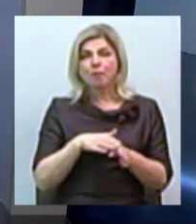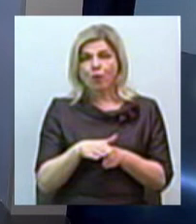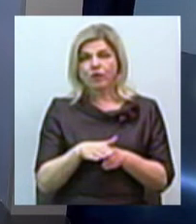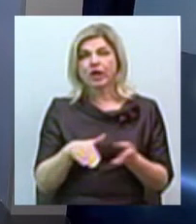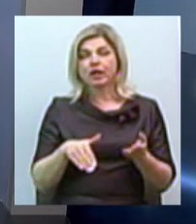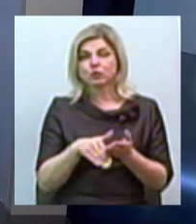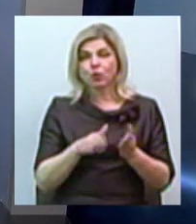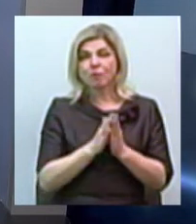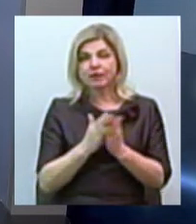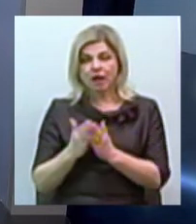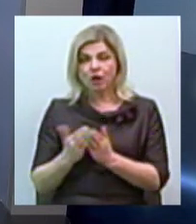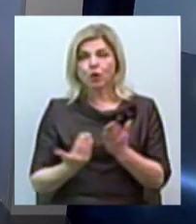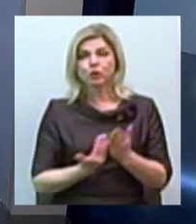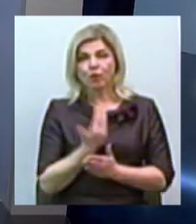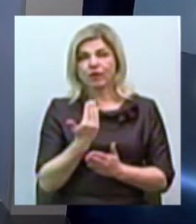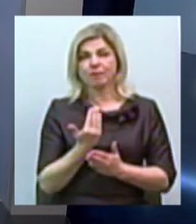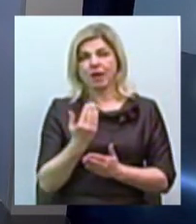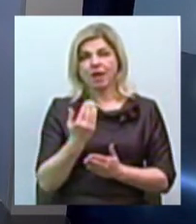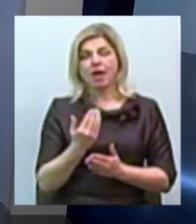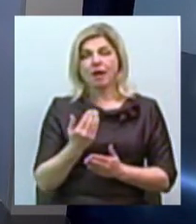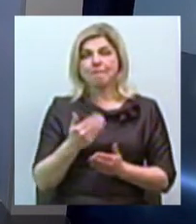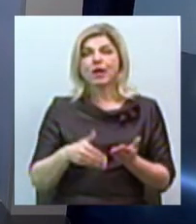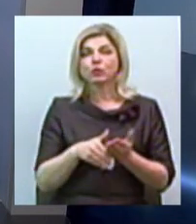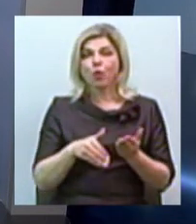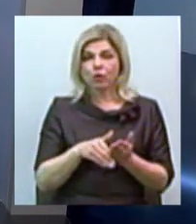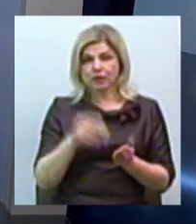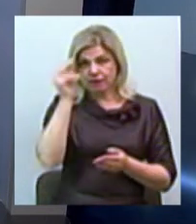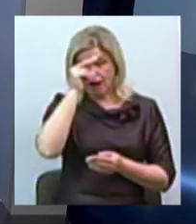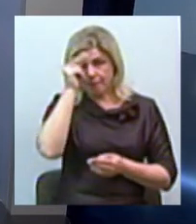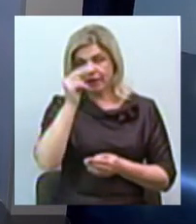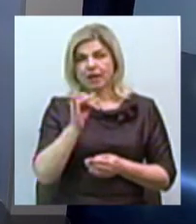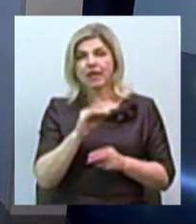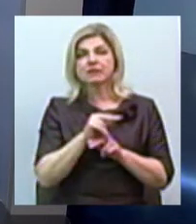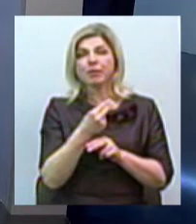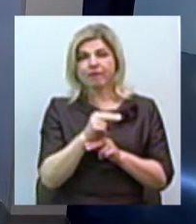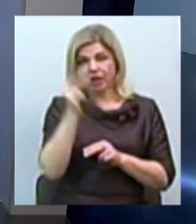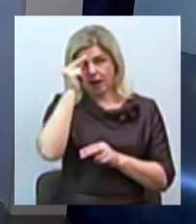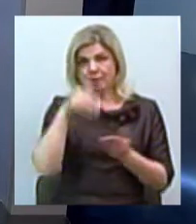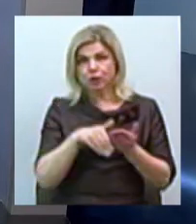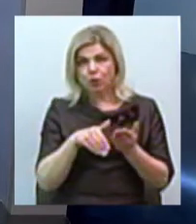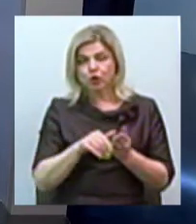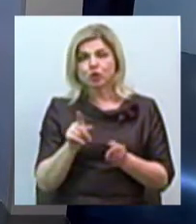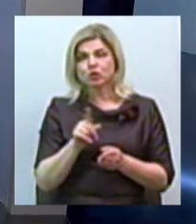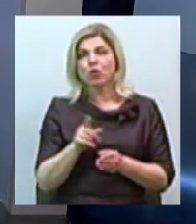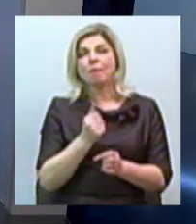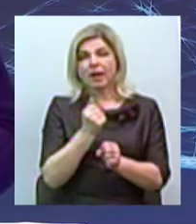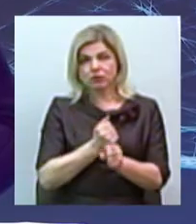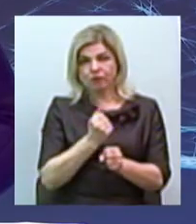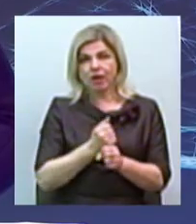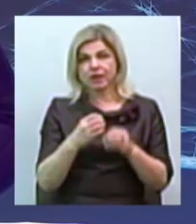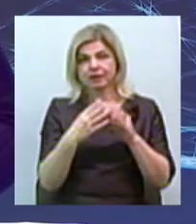новими, верніше, не так новими методиками, як відкоригованими методиками, які якраз спрацювали у 2019